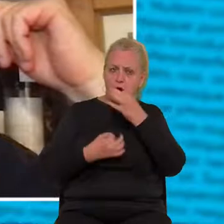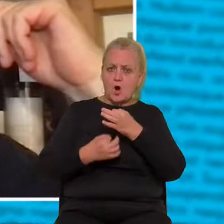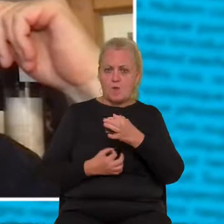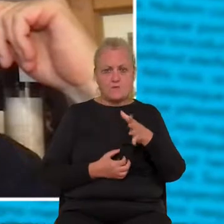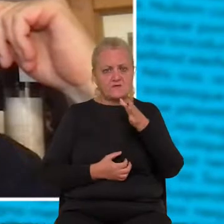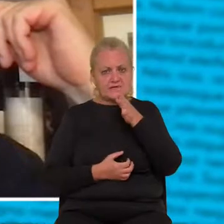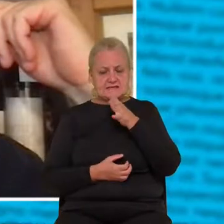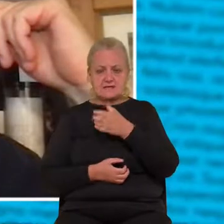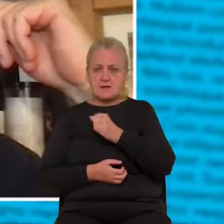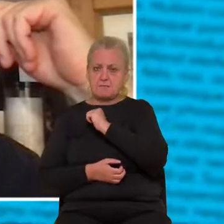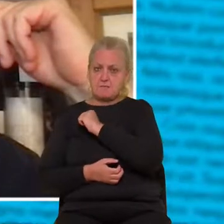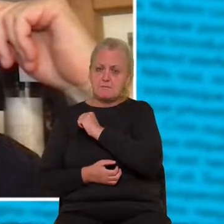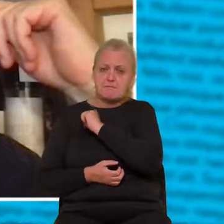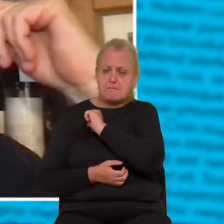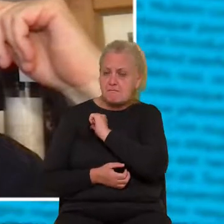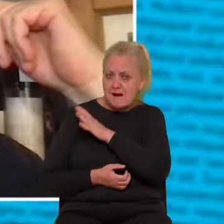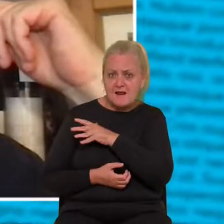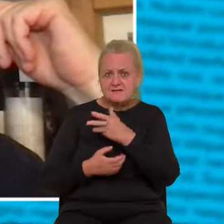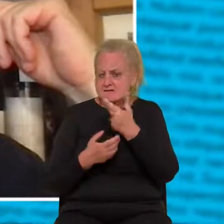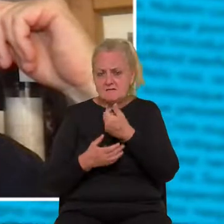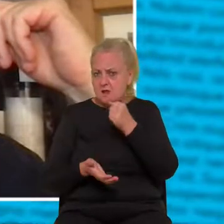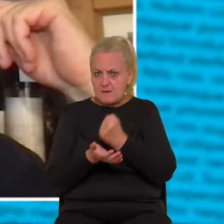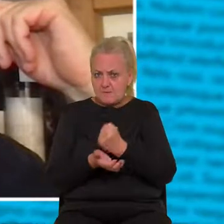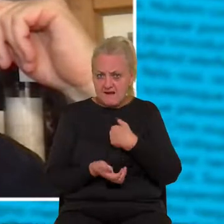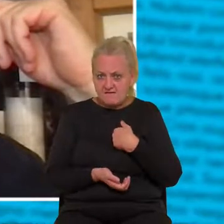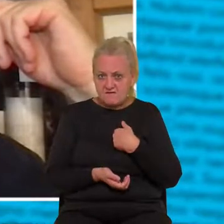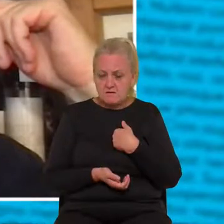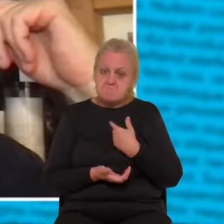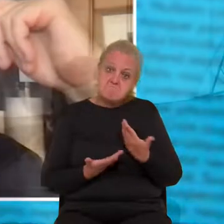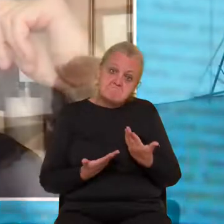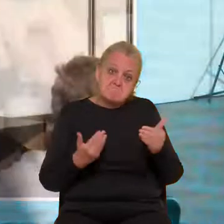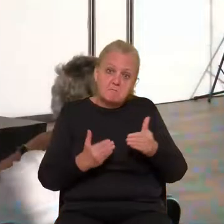i Palestynie. I może mają rację. Nie wiem.